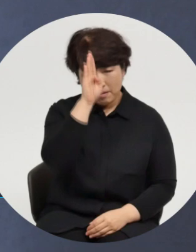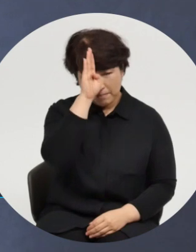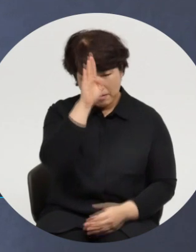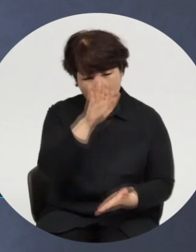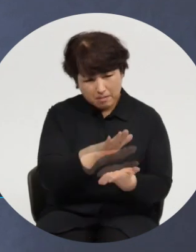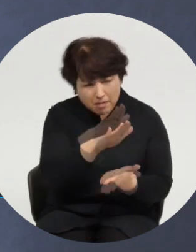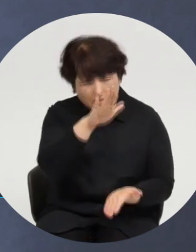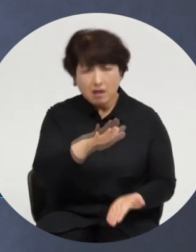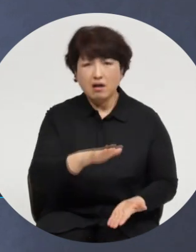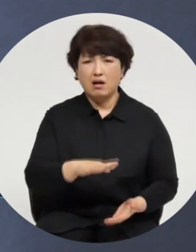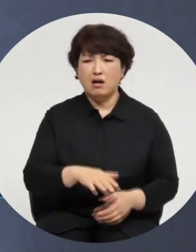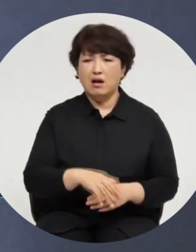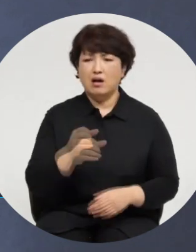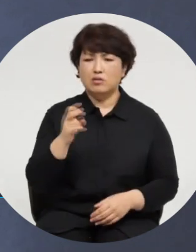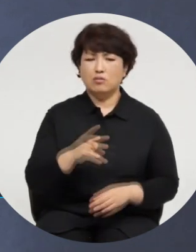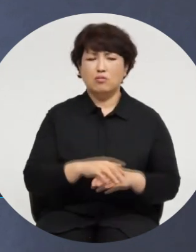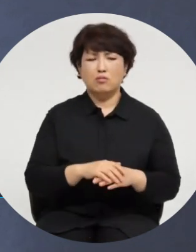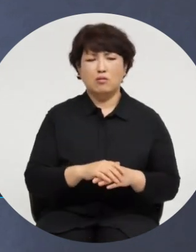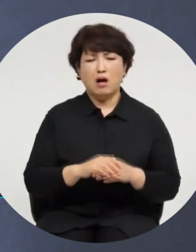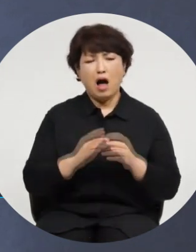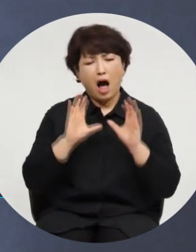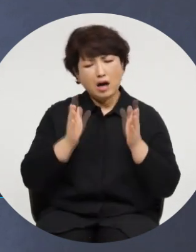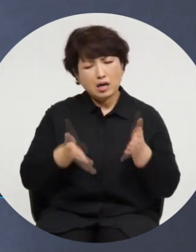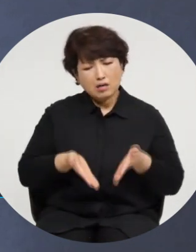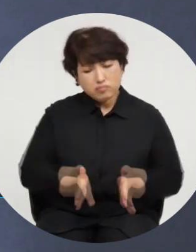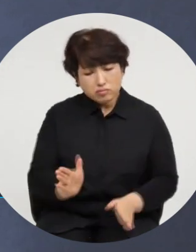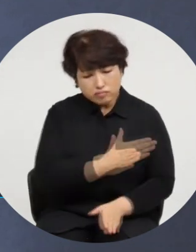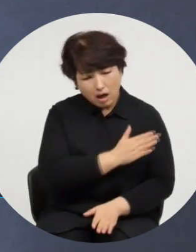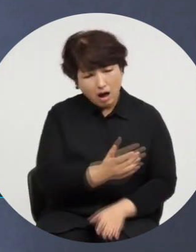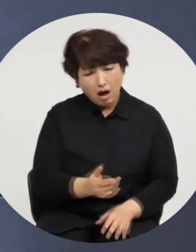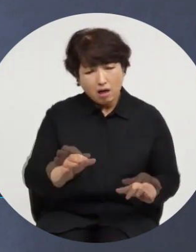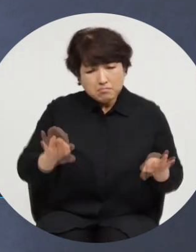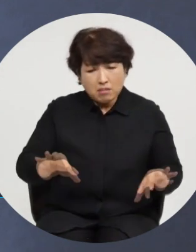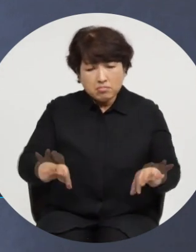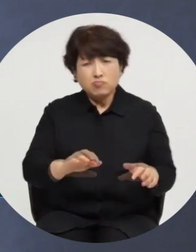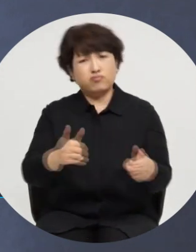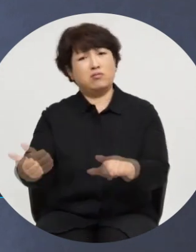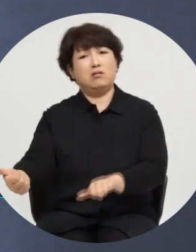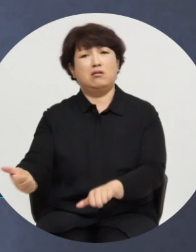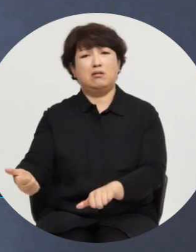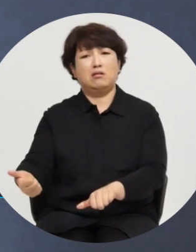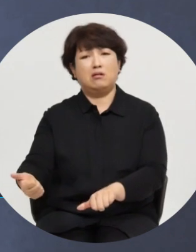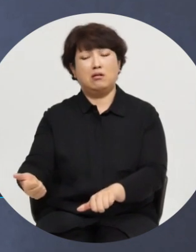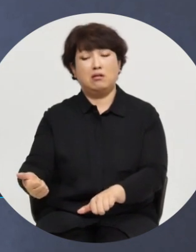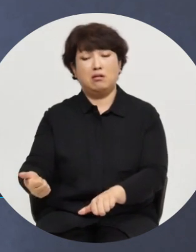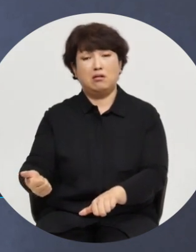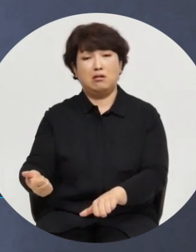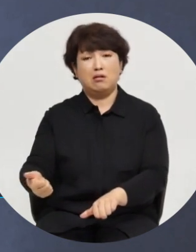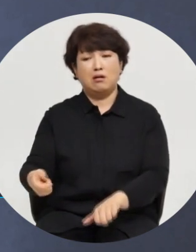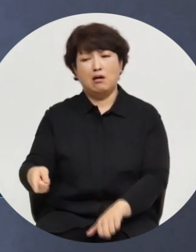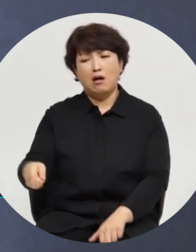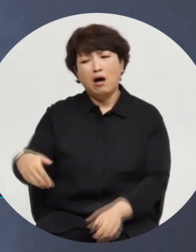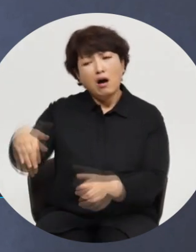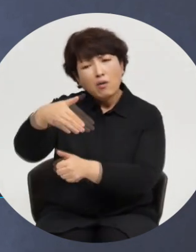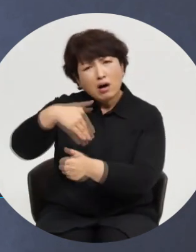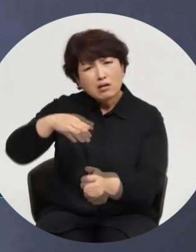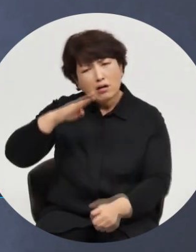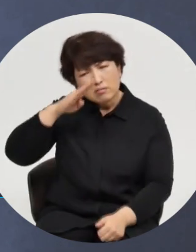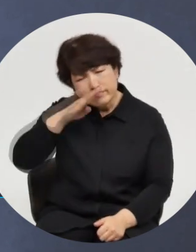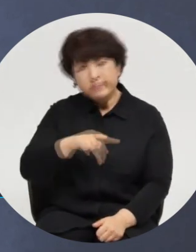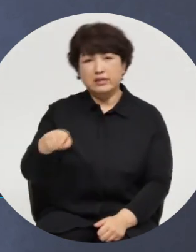에 뭐 태어나자마자 얼만데 가이와 사망률이 높고 일어 거든요 그러니까 이런 열악한 조건에서 는